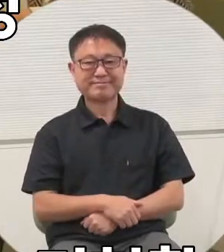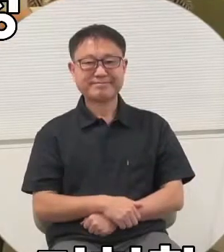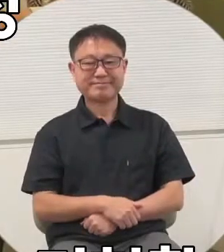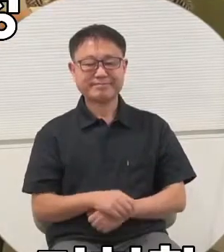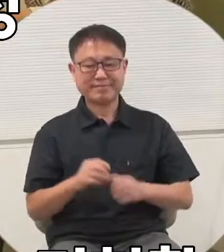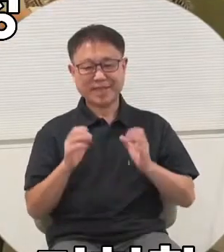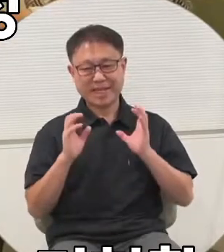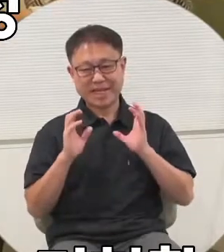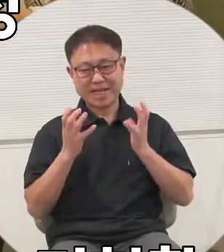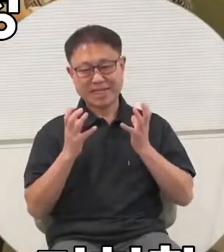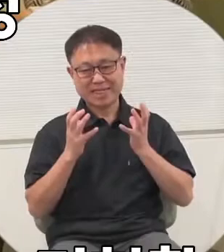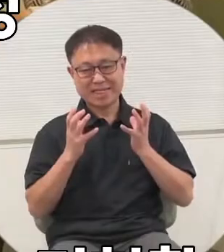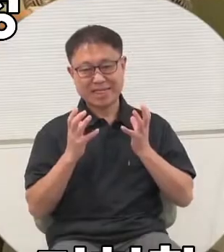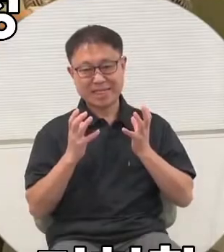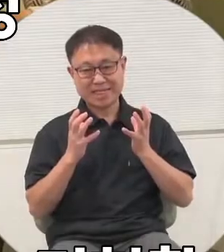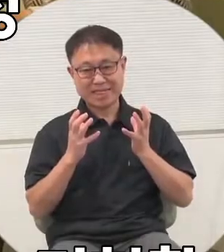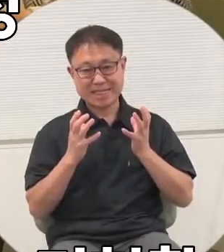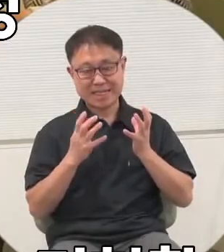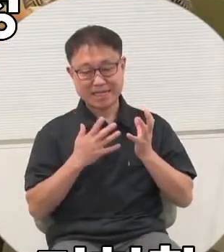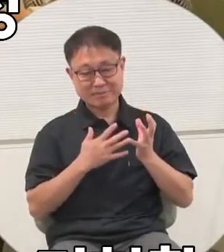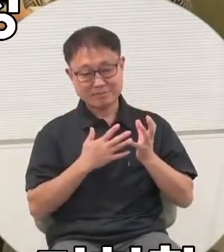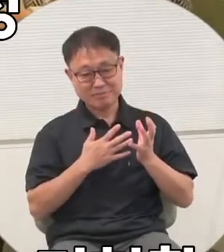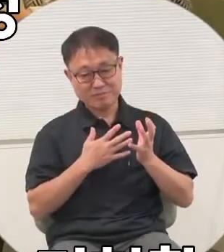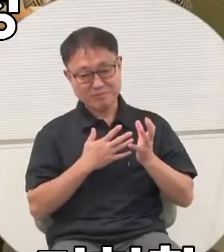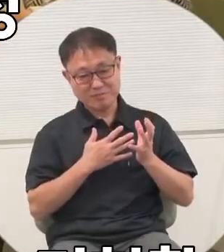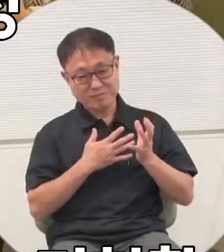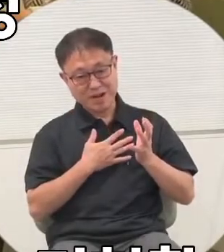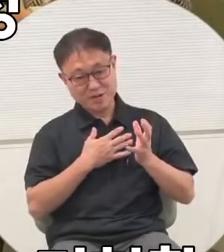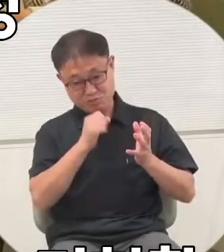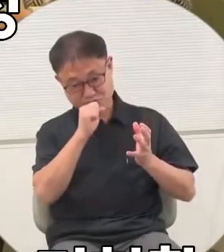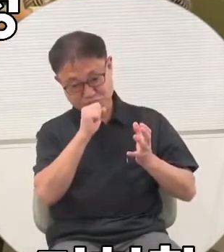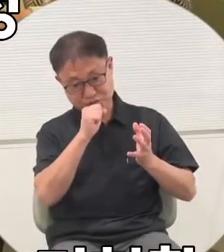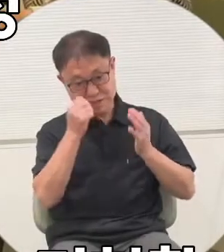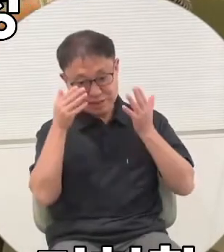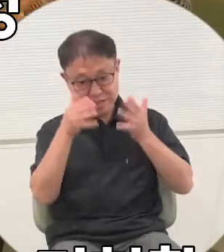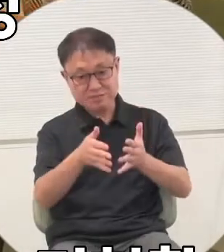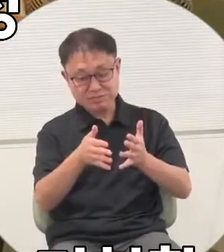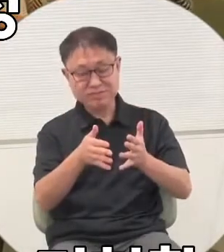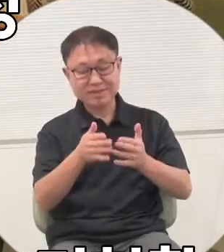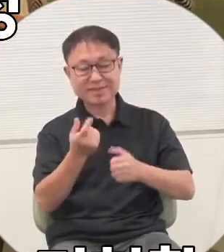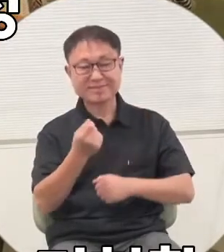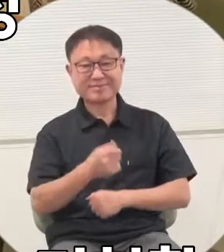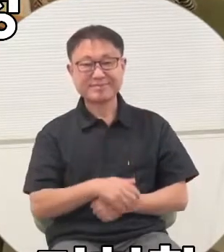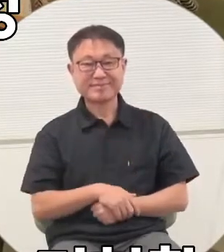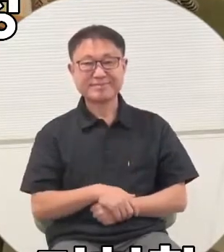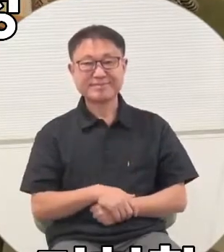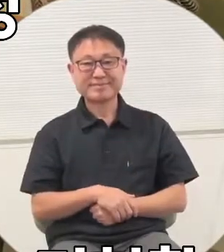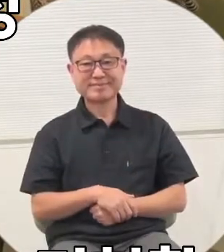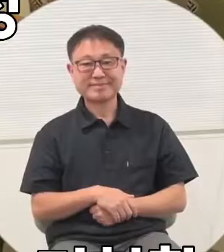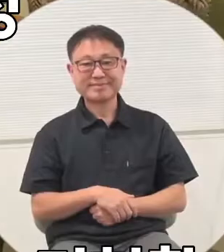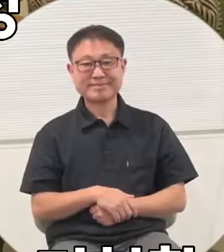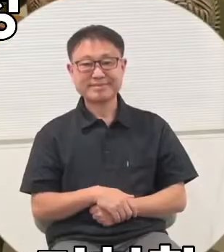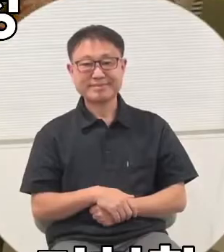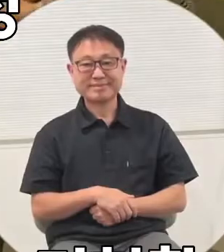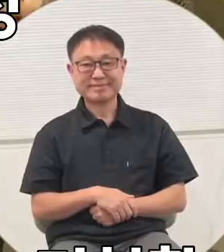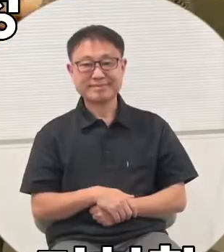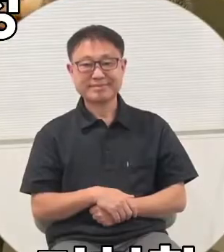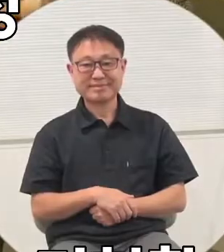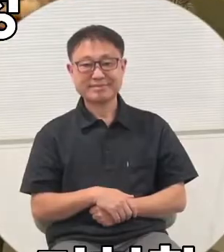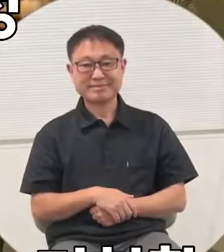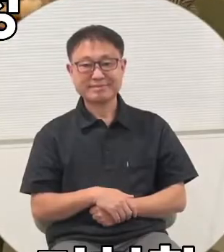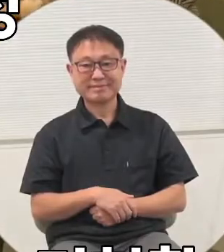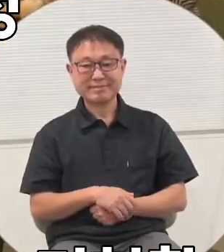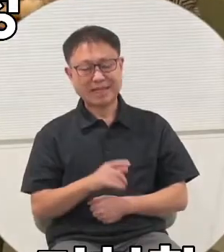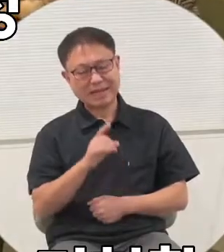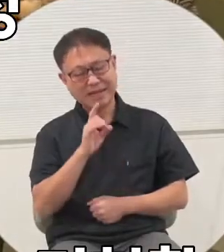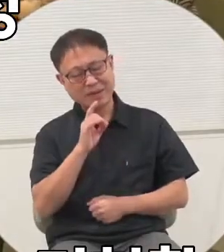때 아이들의 만족도가 또 집중할 수 있으니까 커졌거든요. 그래서 사실은 우리가 안 돼 안 돼 가지고 계속 고민을